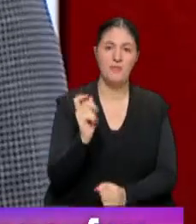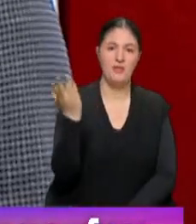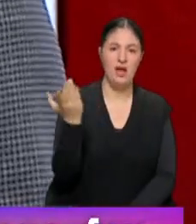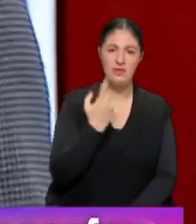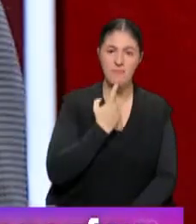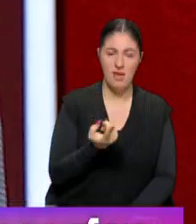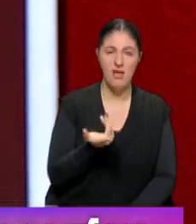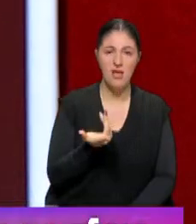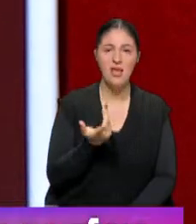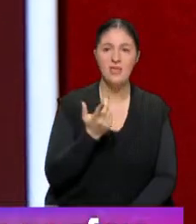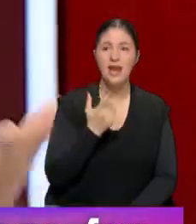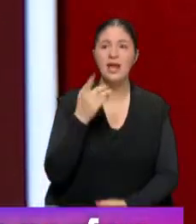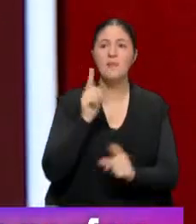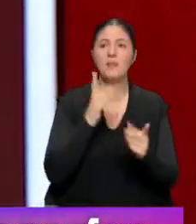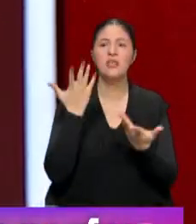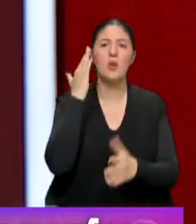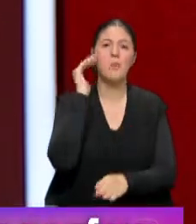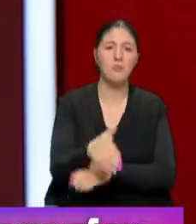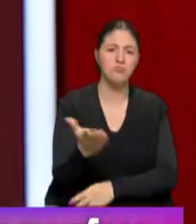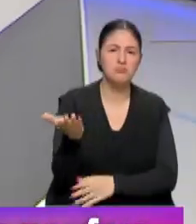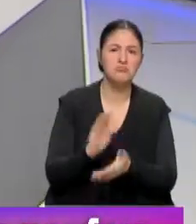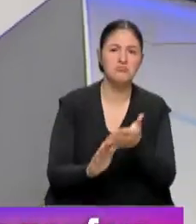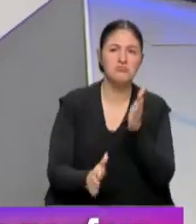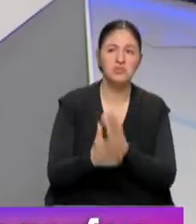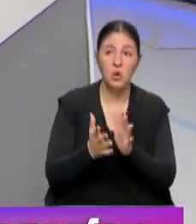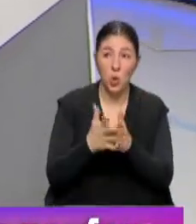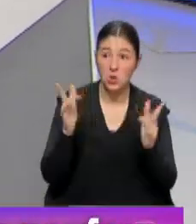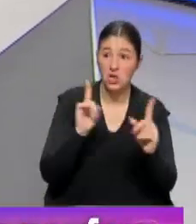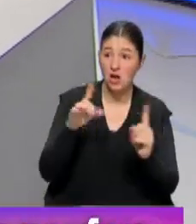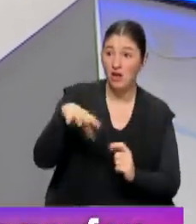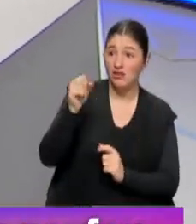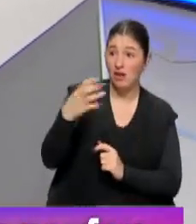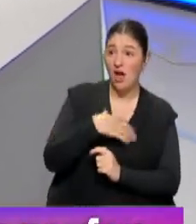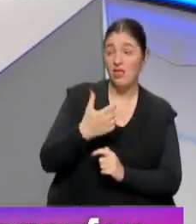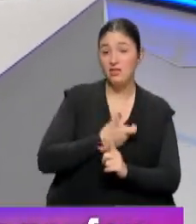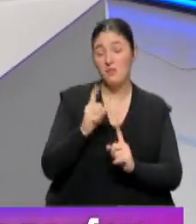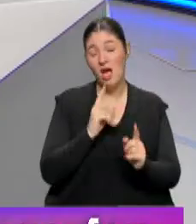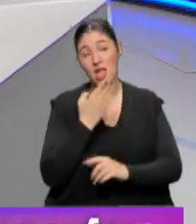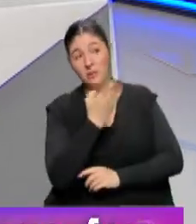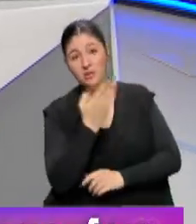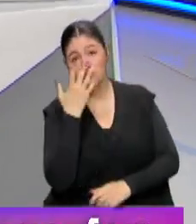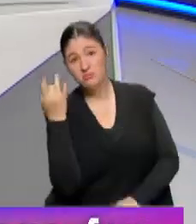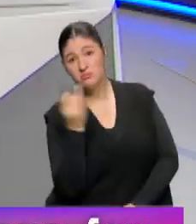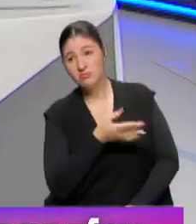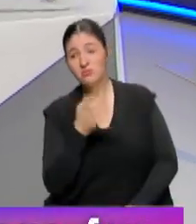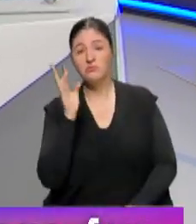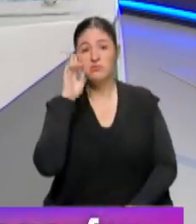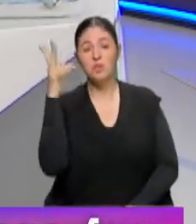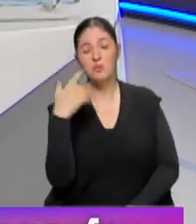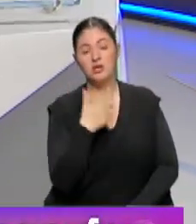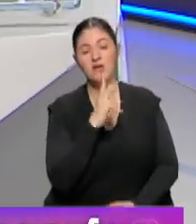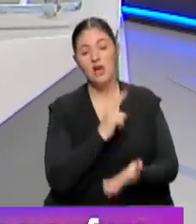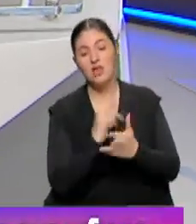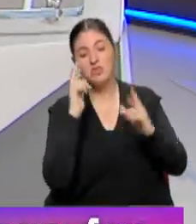demek yani yargı zaten çuvallı Koskoca Yargıtay Anayasa mahkemesinin kararını tanımadığını